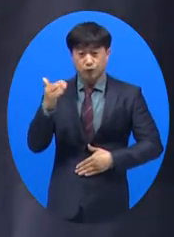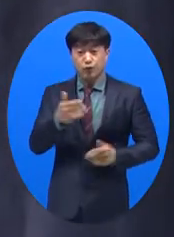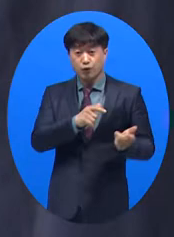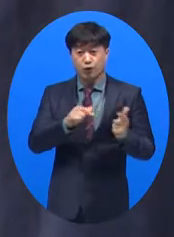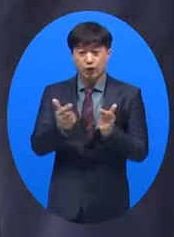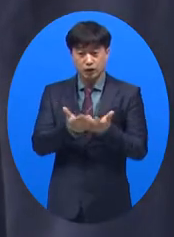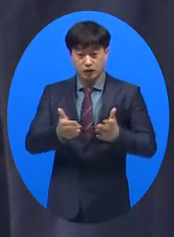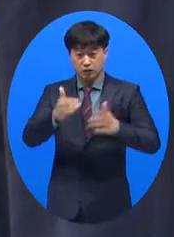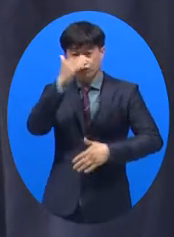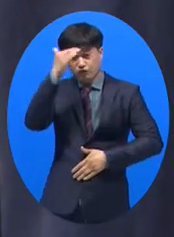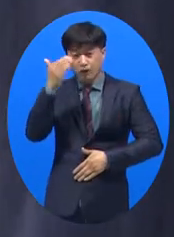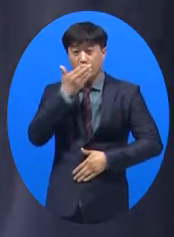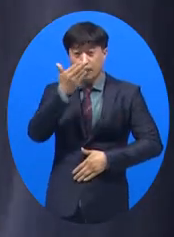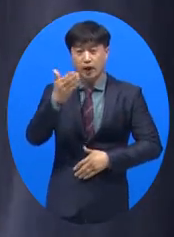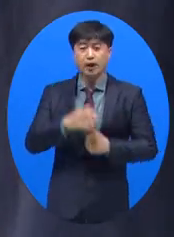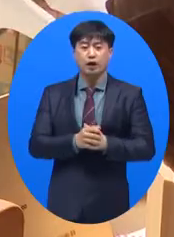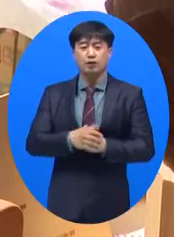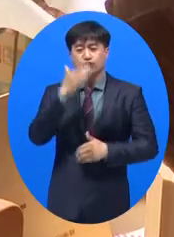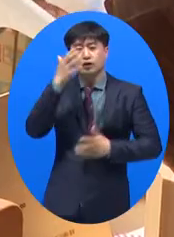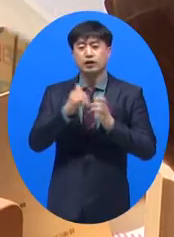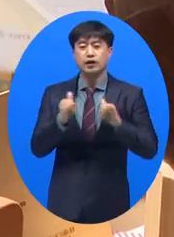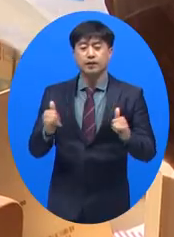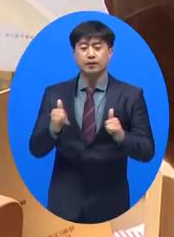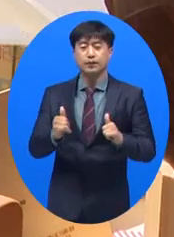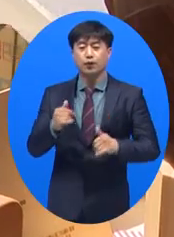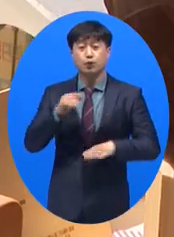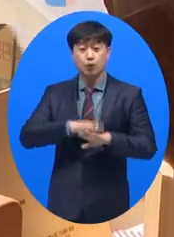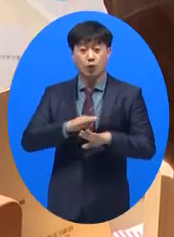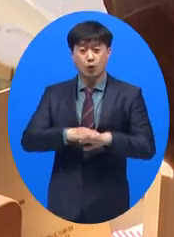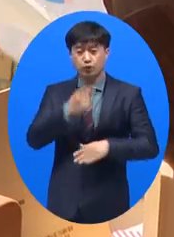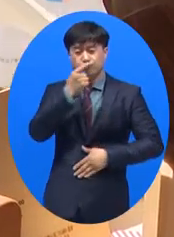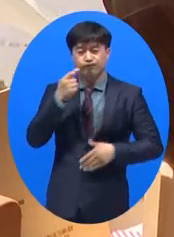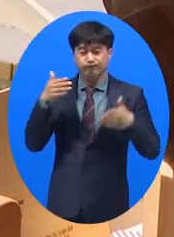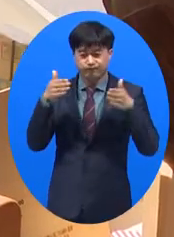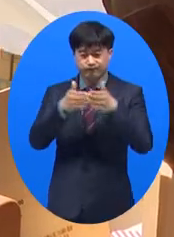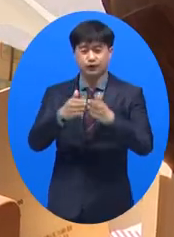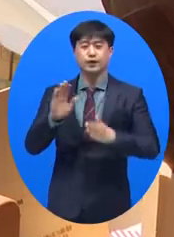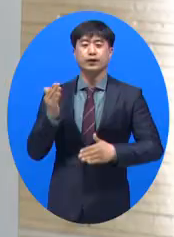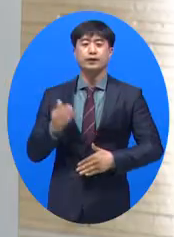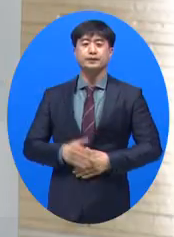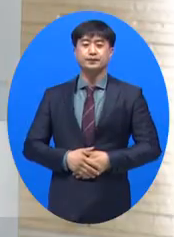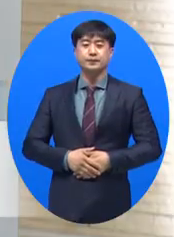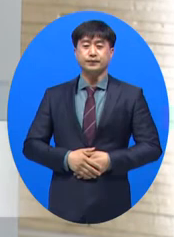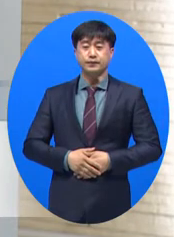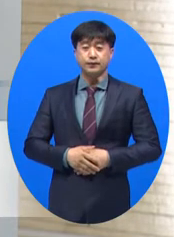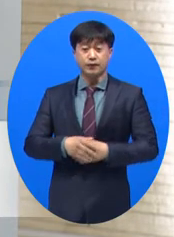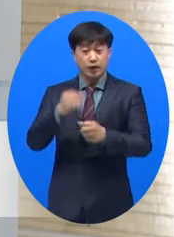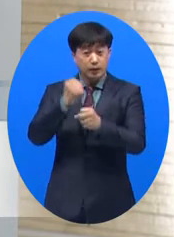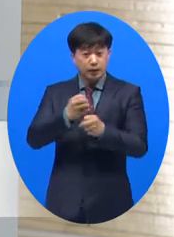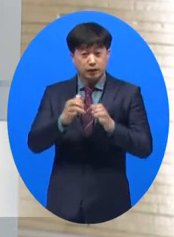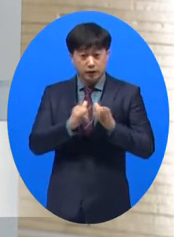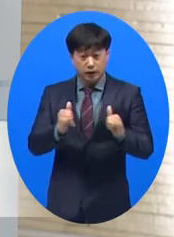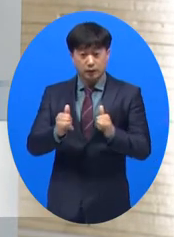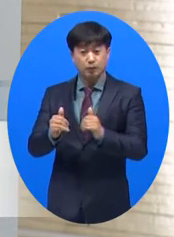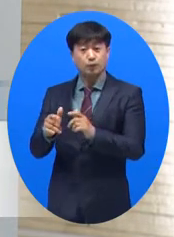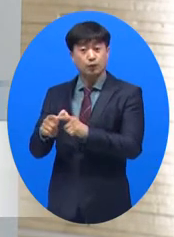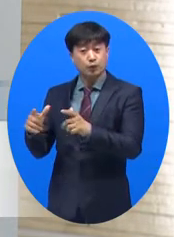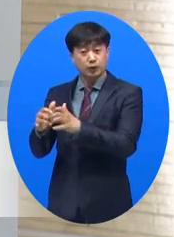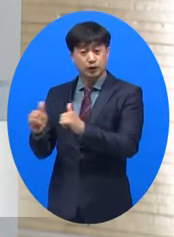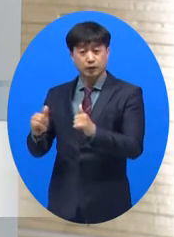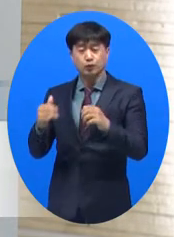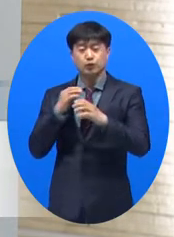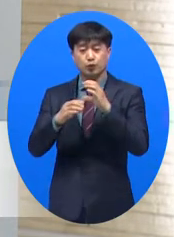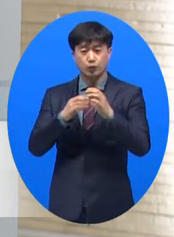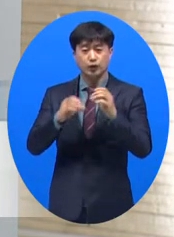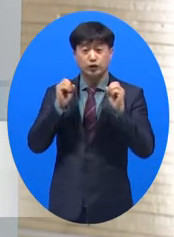작품도 함께 구경할 수 있어 관람객들의 손과 눈 을 모두 사로 잡았습니다 공예 인들과 시민들이 소통할 수 있는